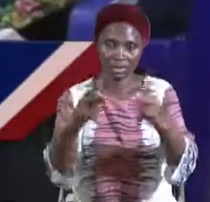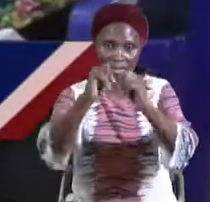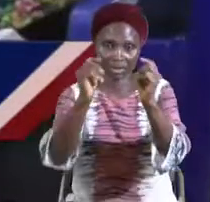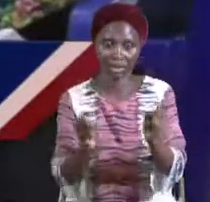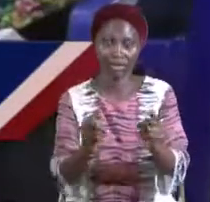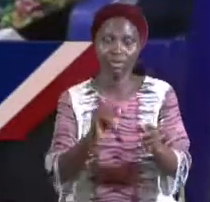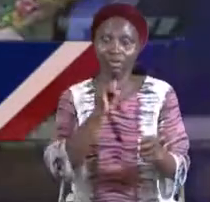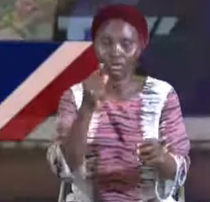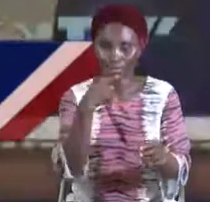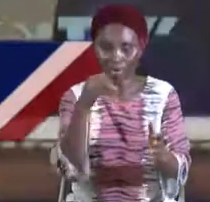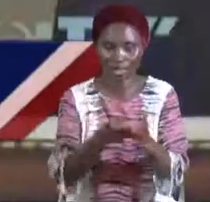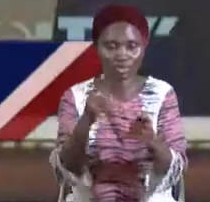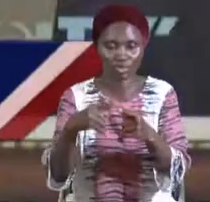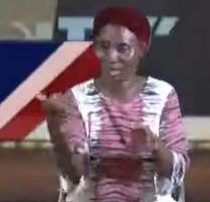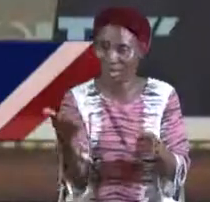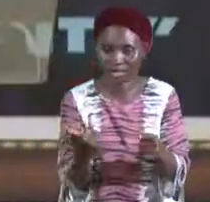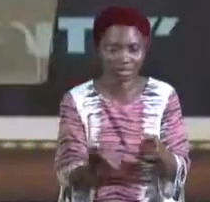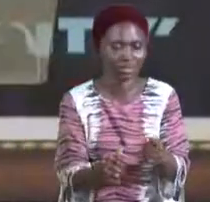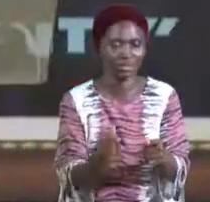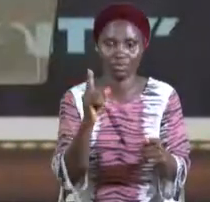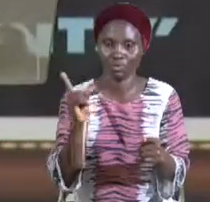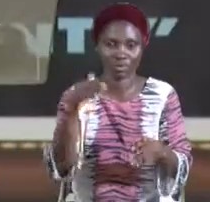et ne le dit à personne.